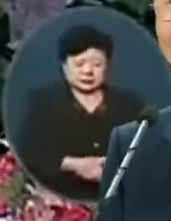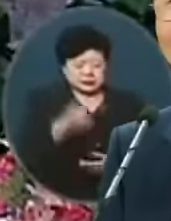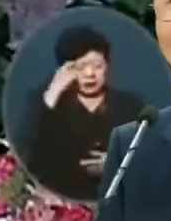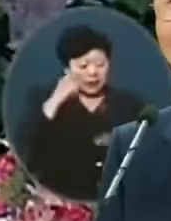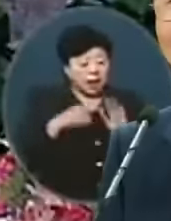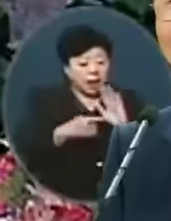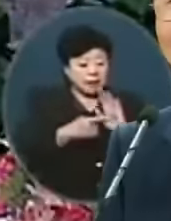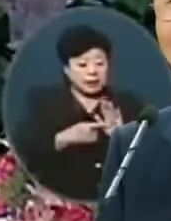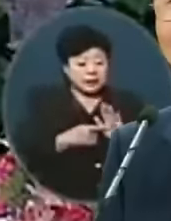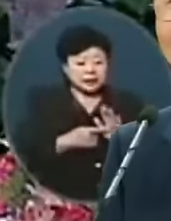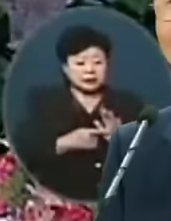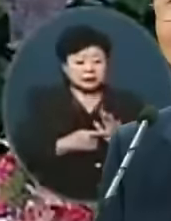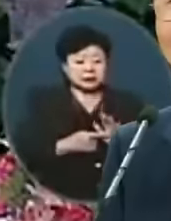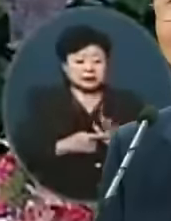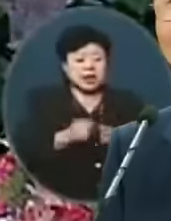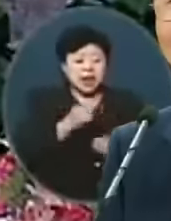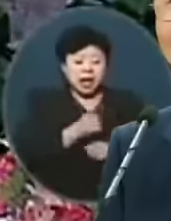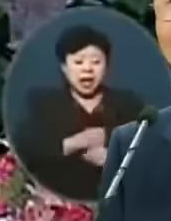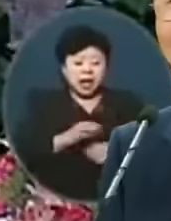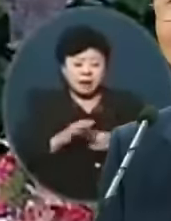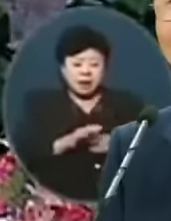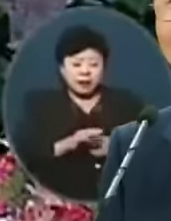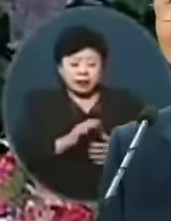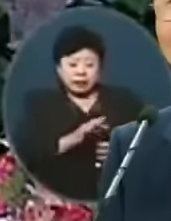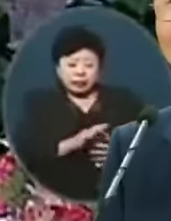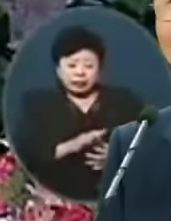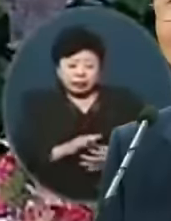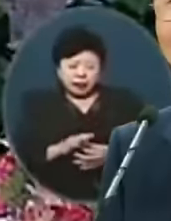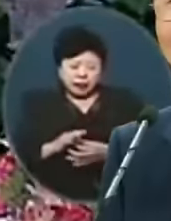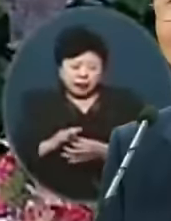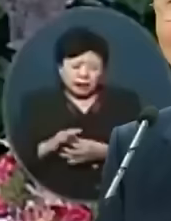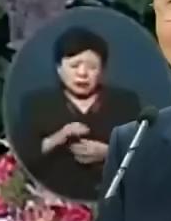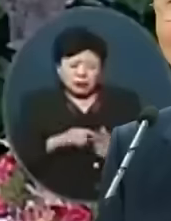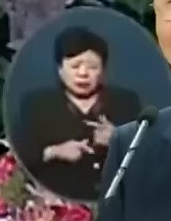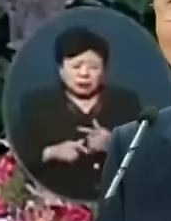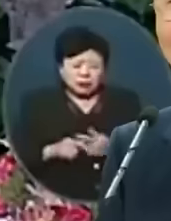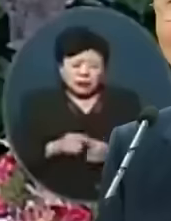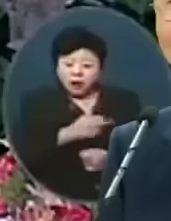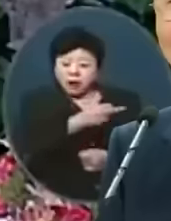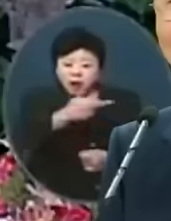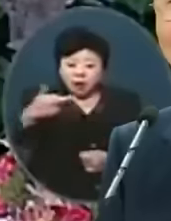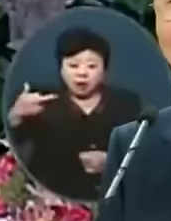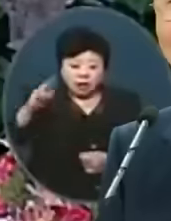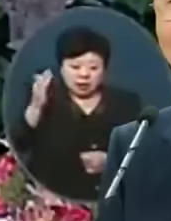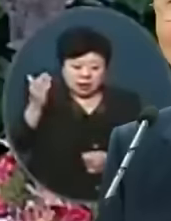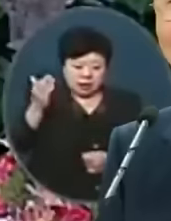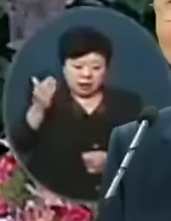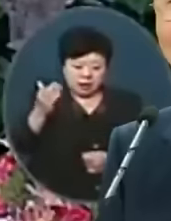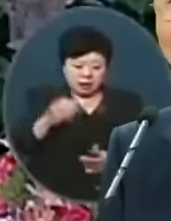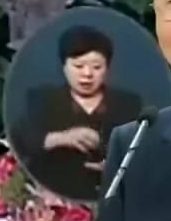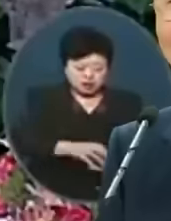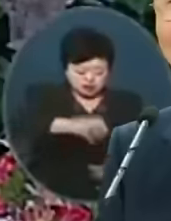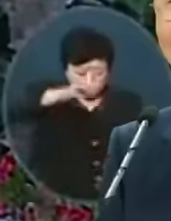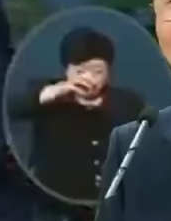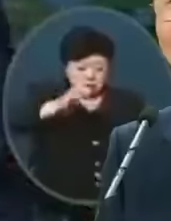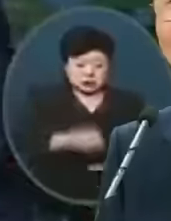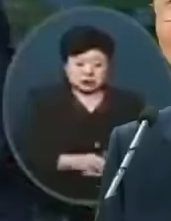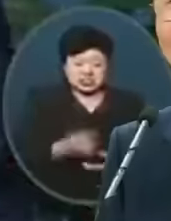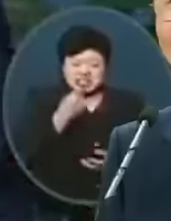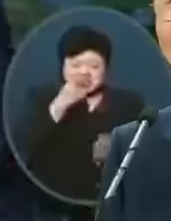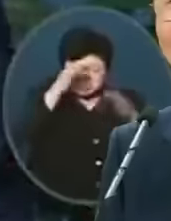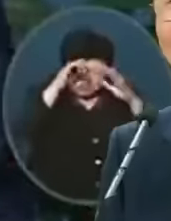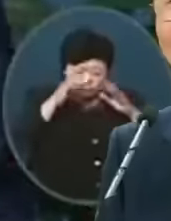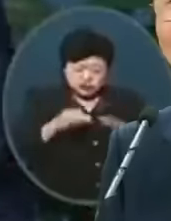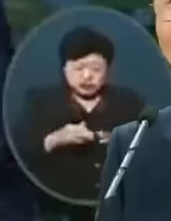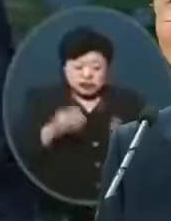부정적인 생각은 하면 할수록 점점 커지는 법인데 심리학자들은 이것을 눈덩이 효과라고 말합니다. 우리가